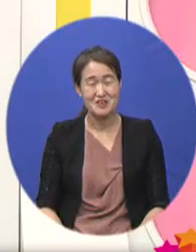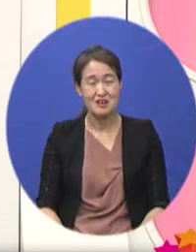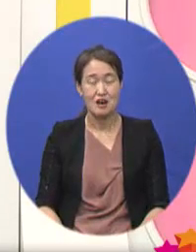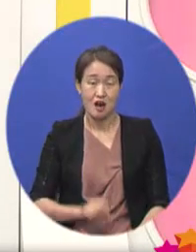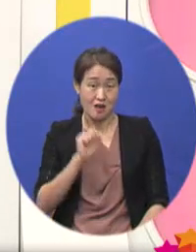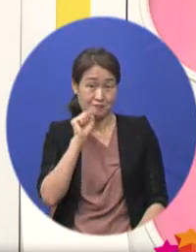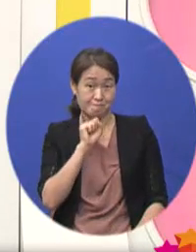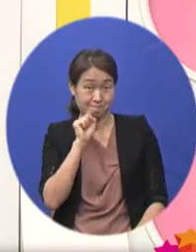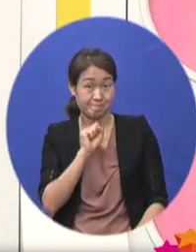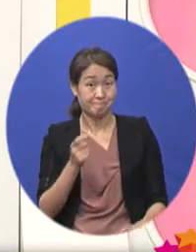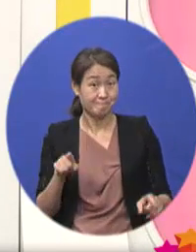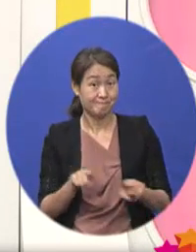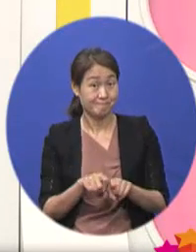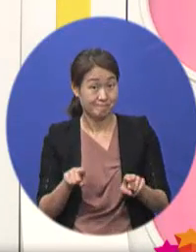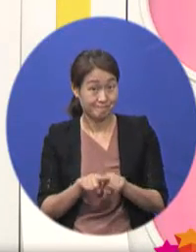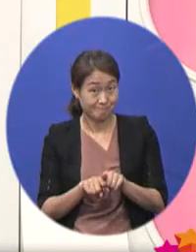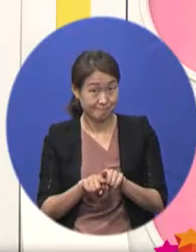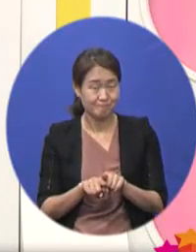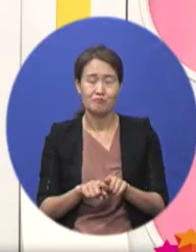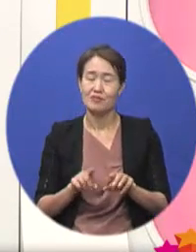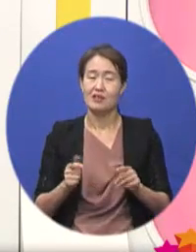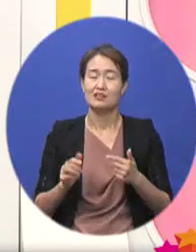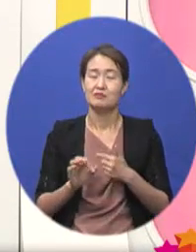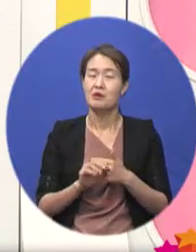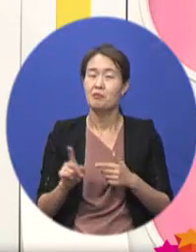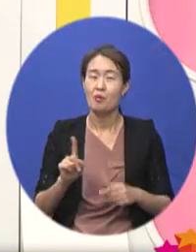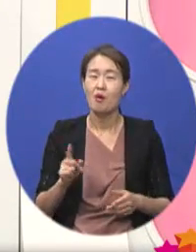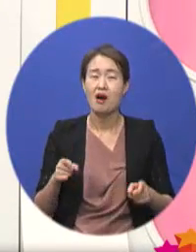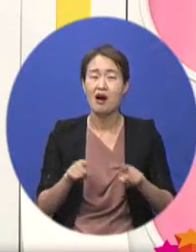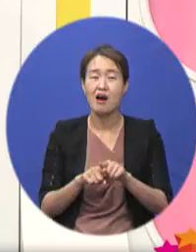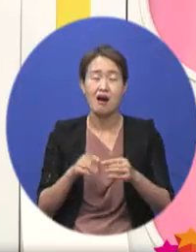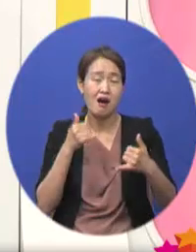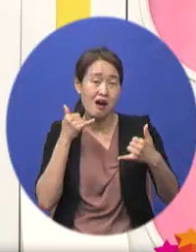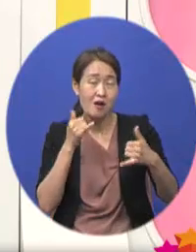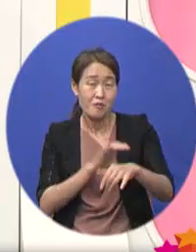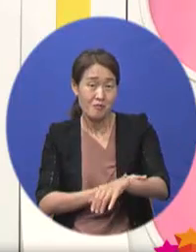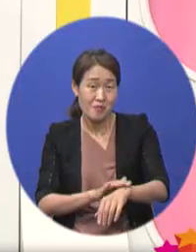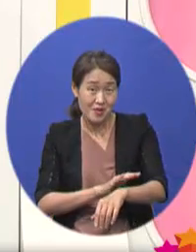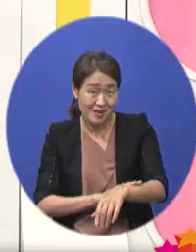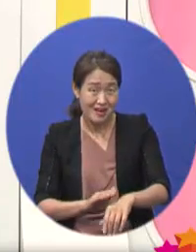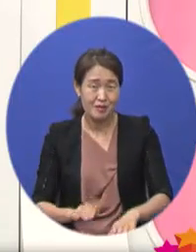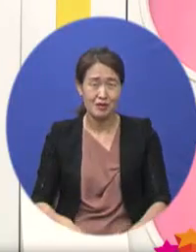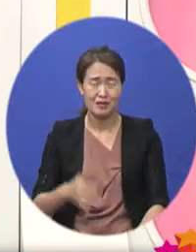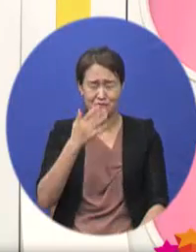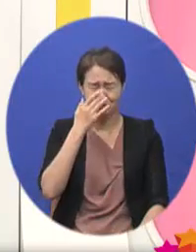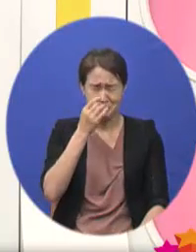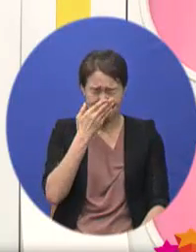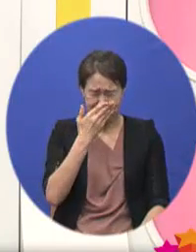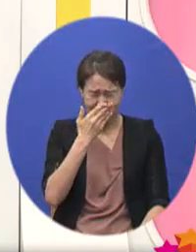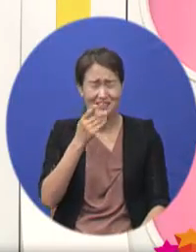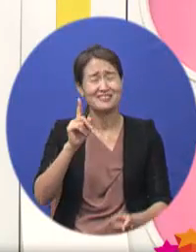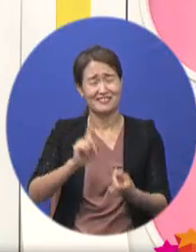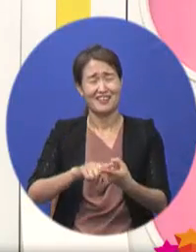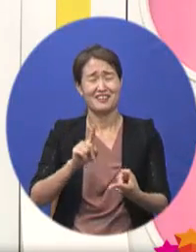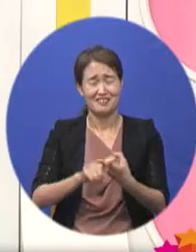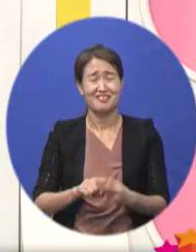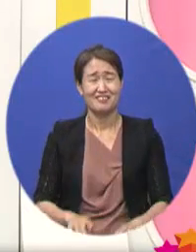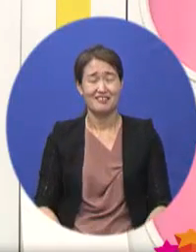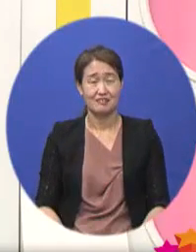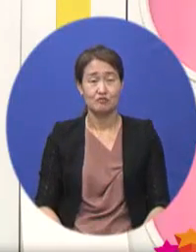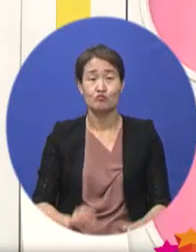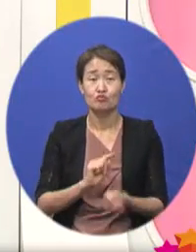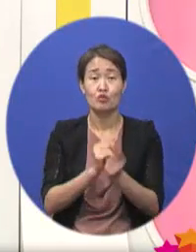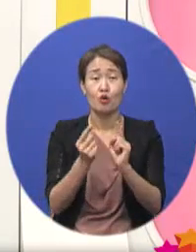취미 생활을 갖거나 어, 하기 나름이요. 뭐 이렇게 뭐 같이 통하는 게 많이 있어야 될 것 같은데. 무조건 하기 나름이요. 네, 그냥 서로